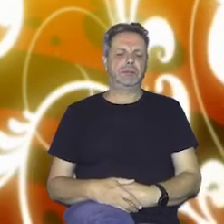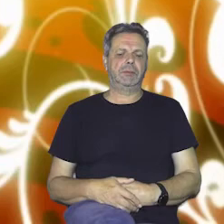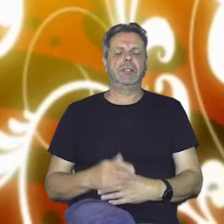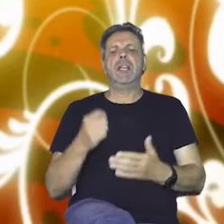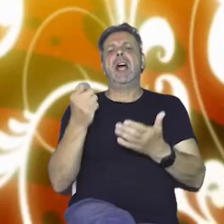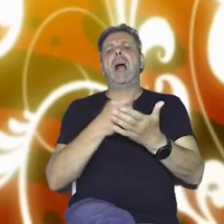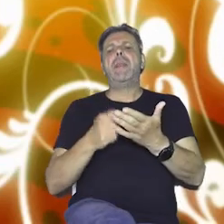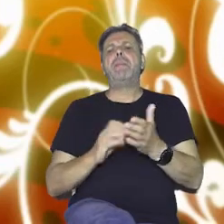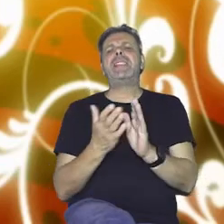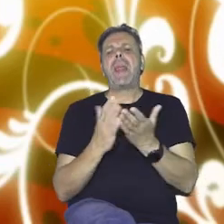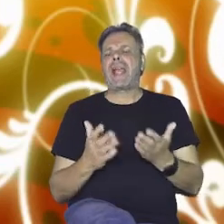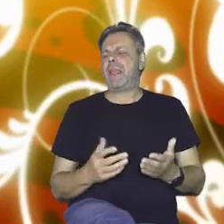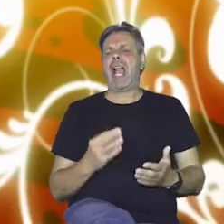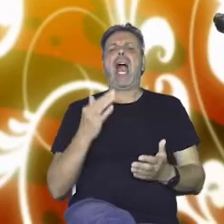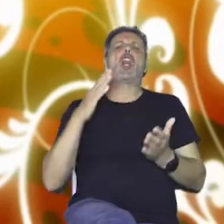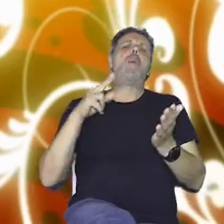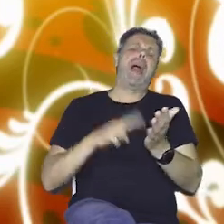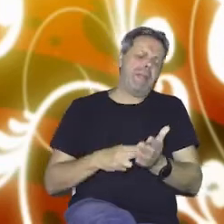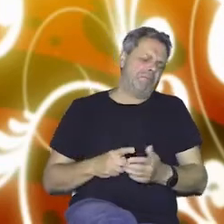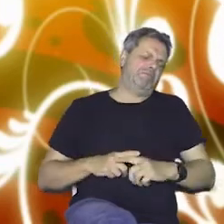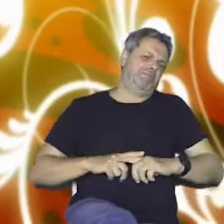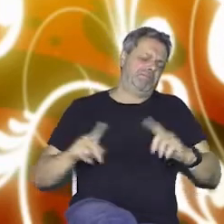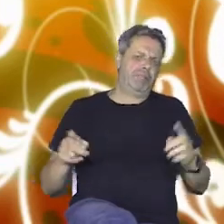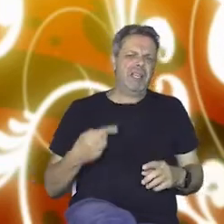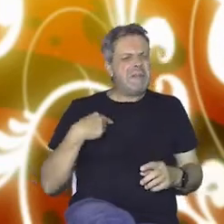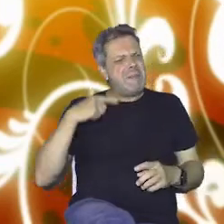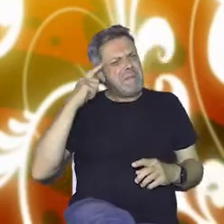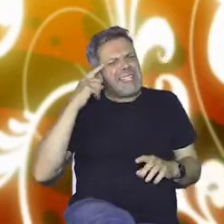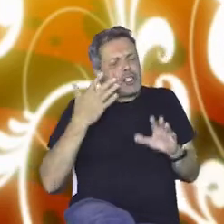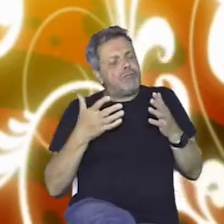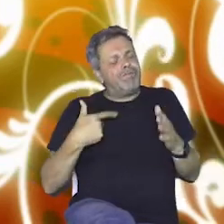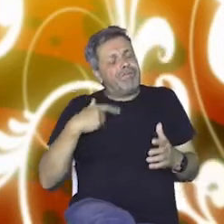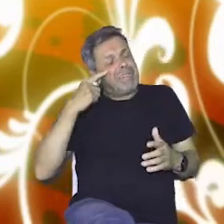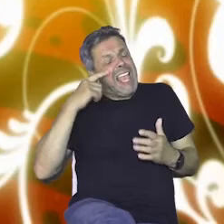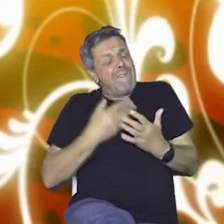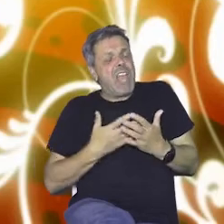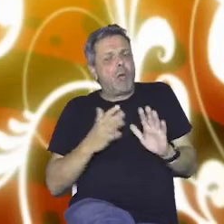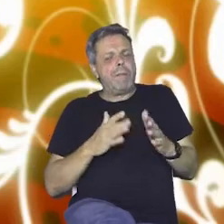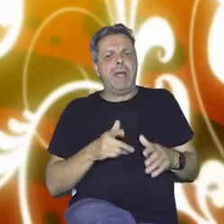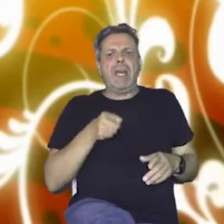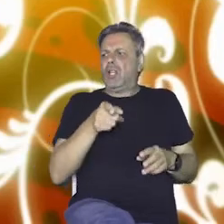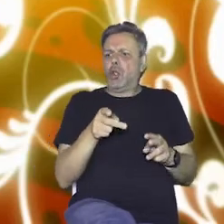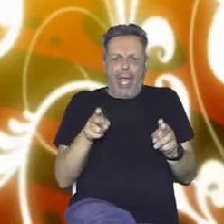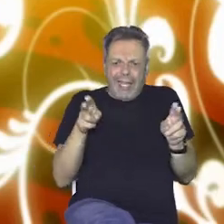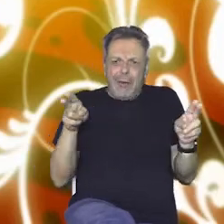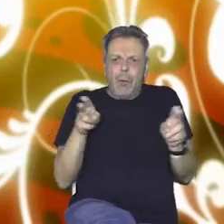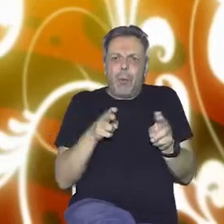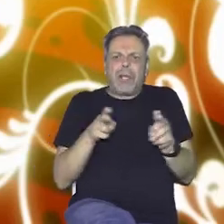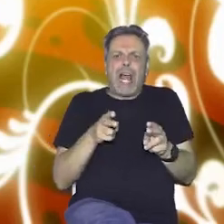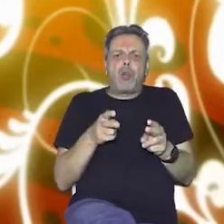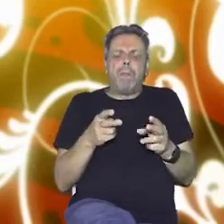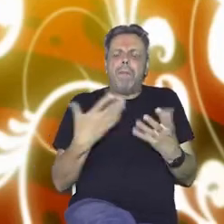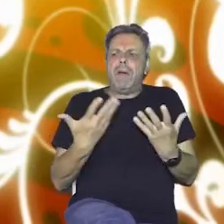napisana knjiga, roman ili, da. Čini mi se čak, jer ko to je u kratkom negdje